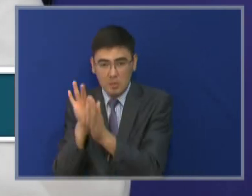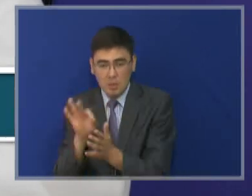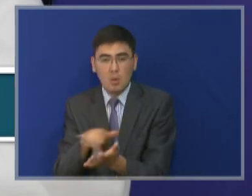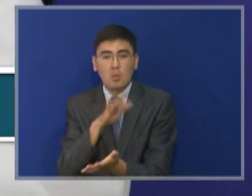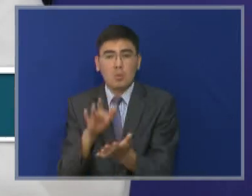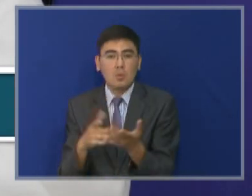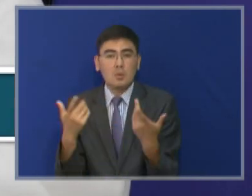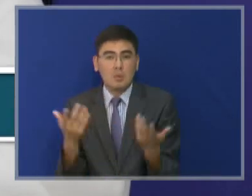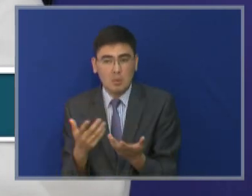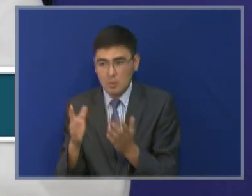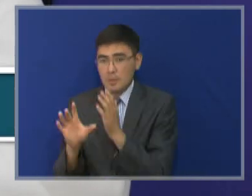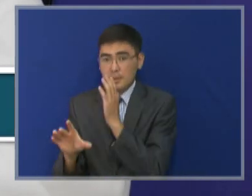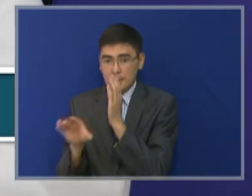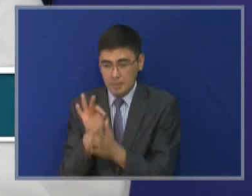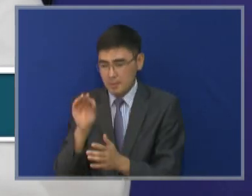қажетті